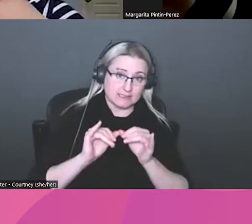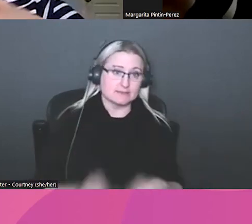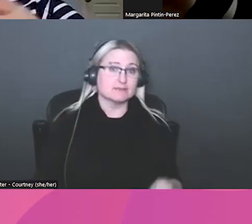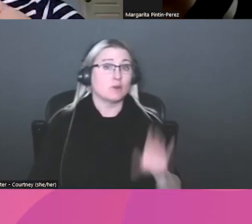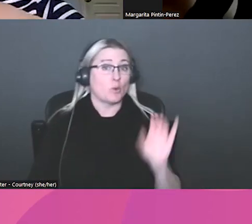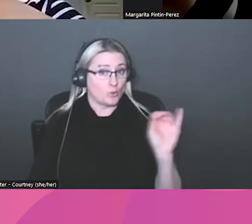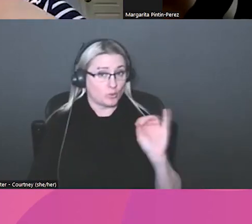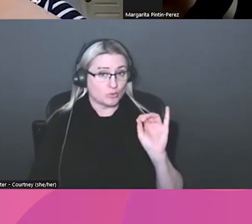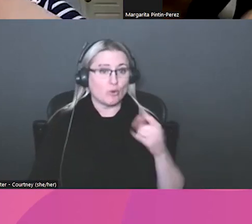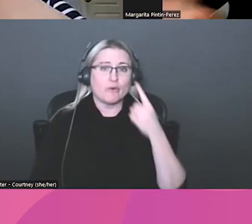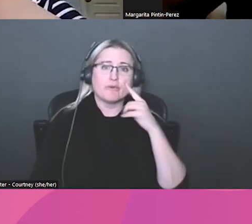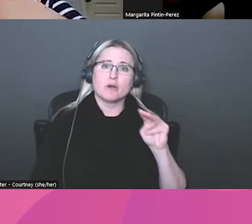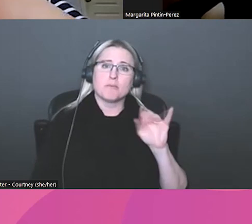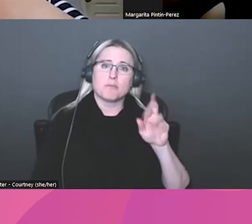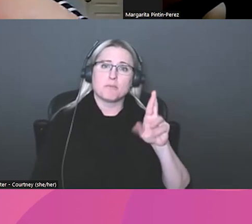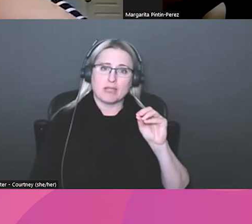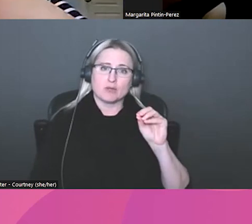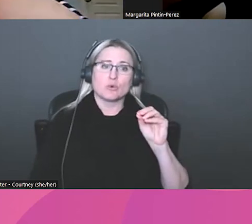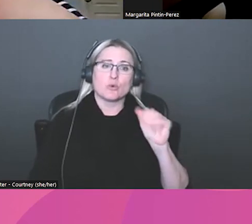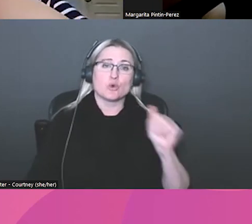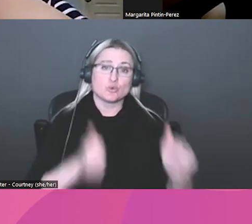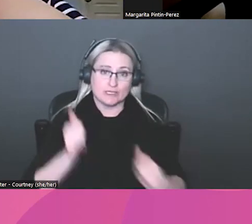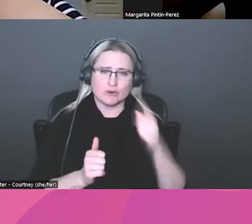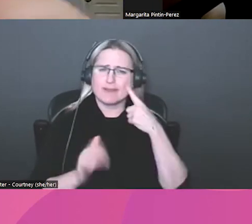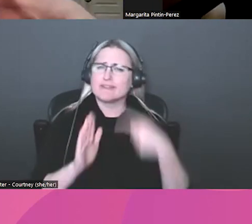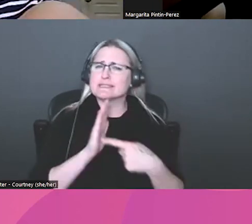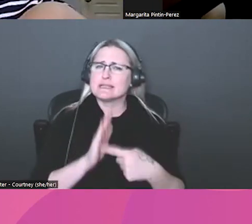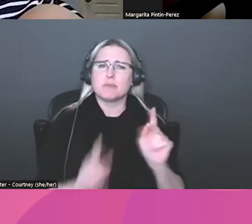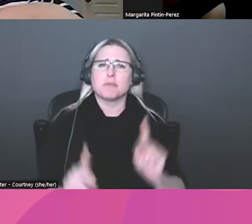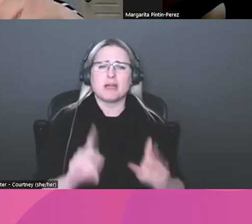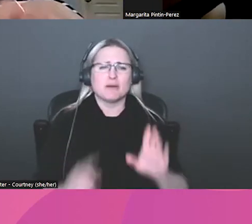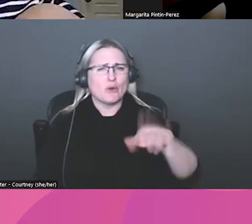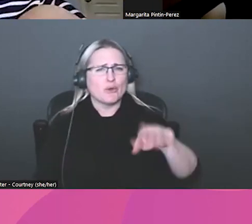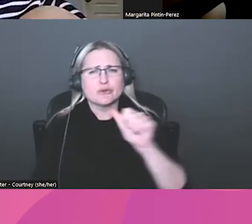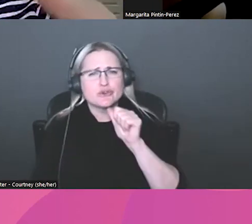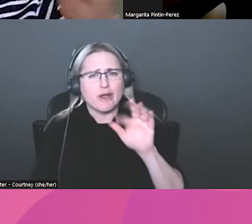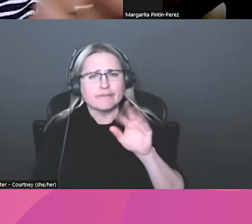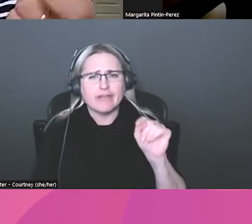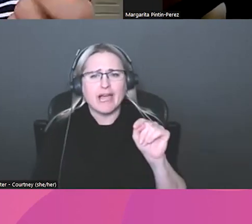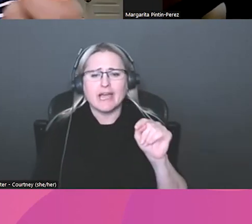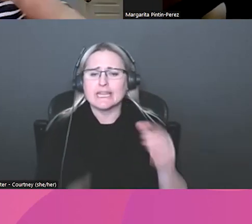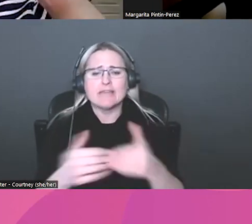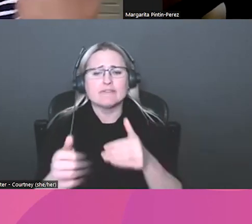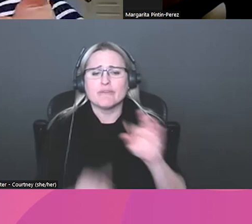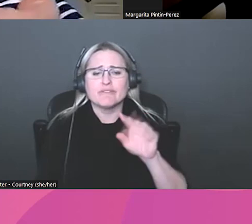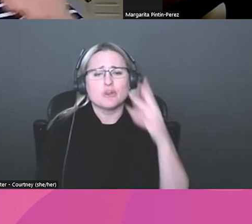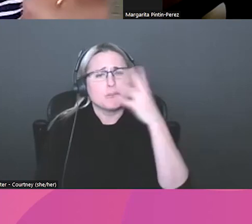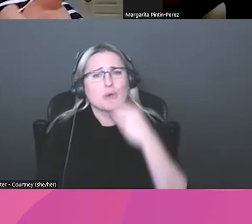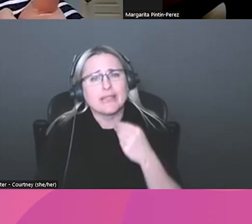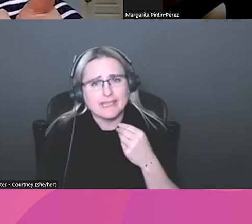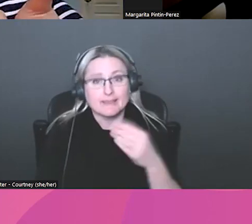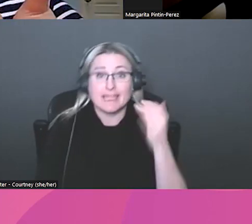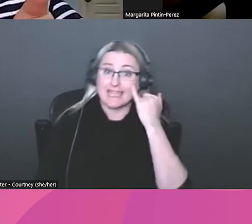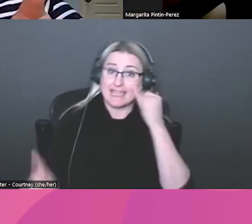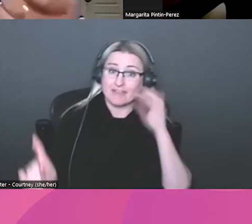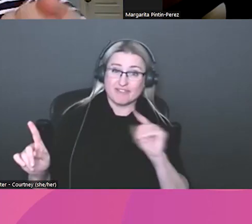corps. Et aussi, ça revient aux microagressions. Lorsque les gens disent ah, mais t'es